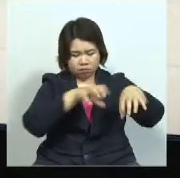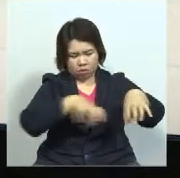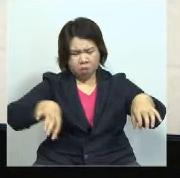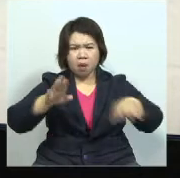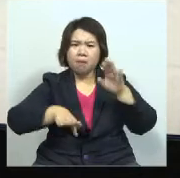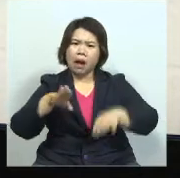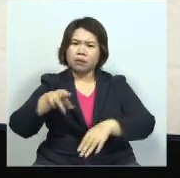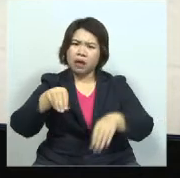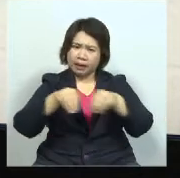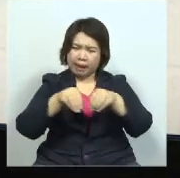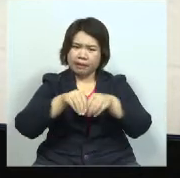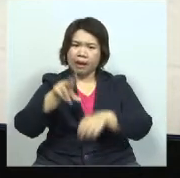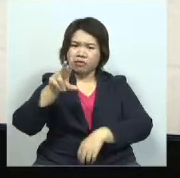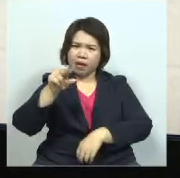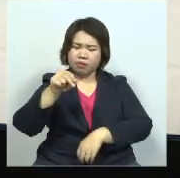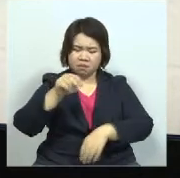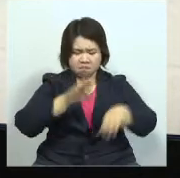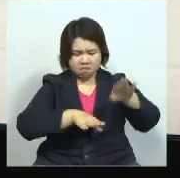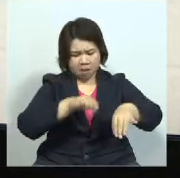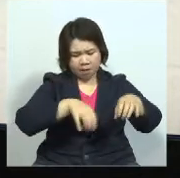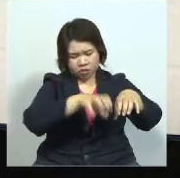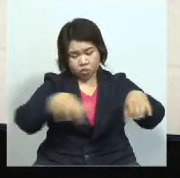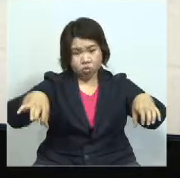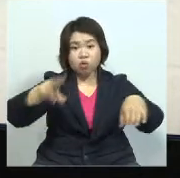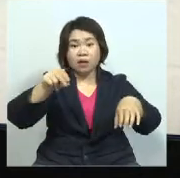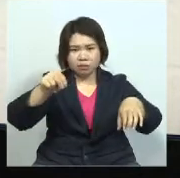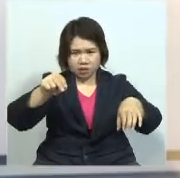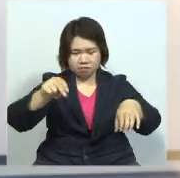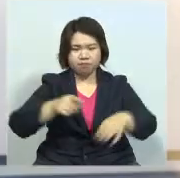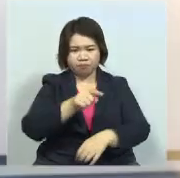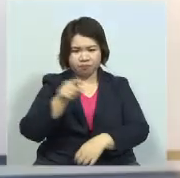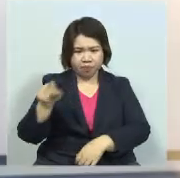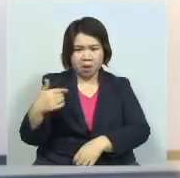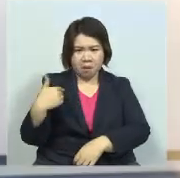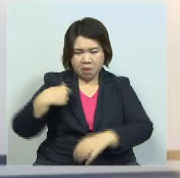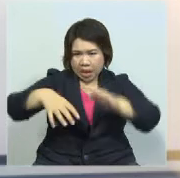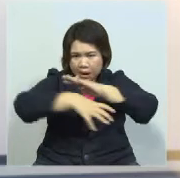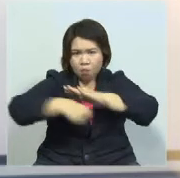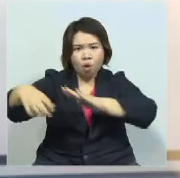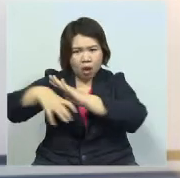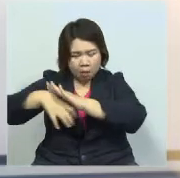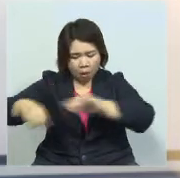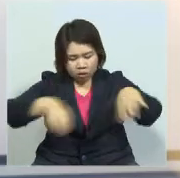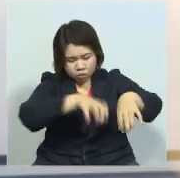านมากน่าจะประมาณเกือบ30ตู้ได้ที่เป็นตู้เมื่อกี ้ คนร้ายเข้าไปงัดแงะได้ไป